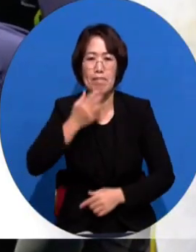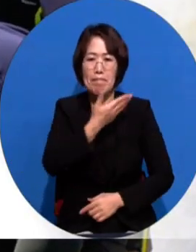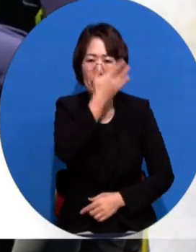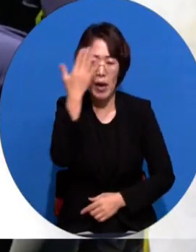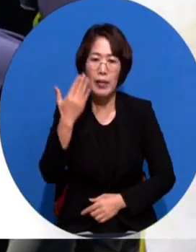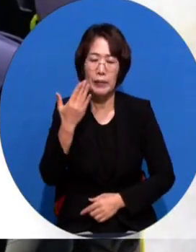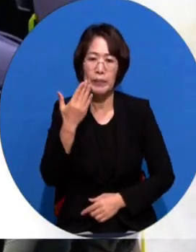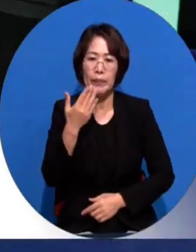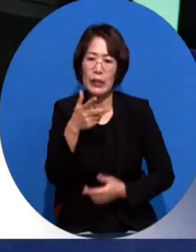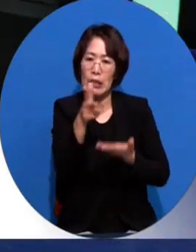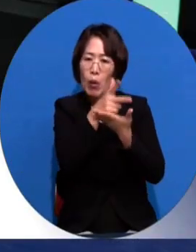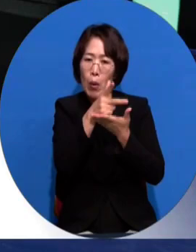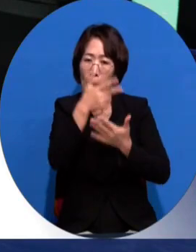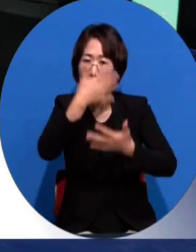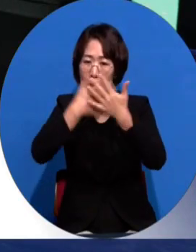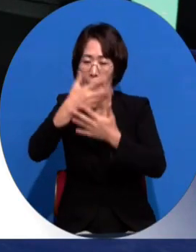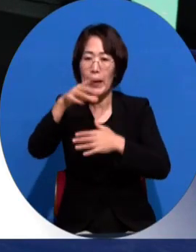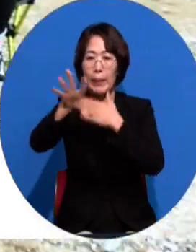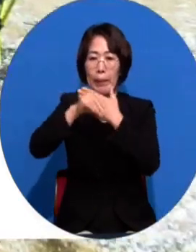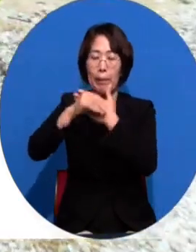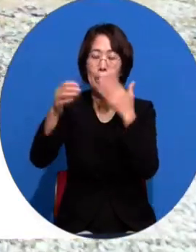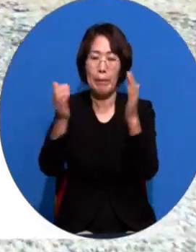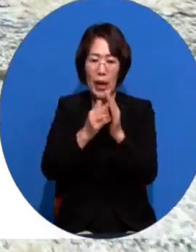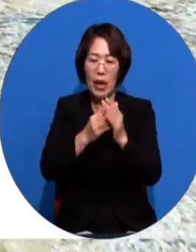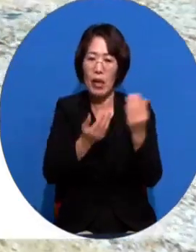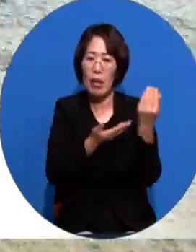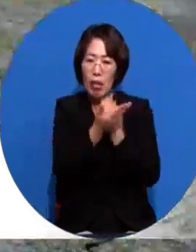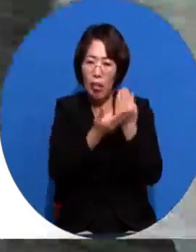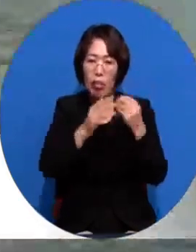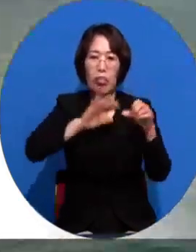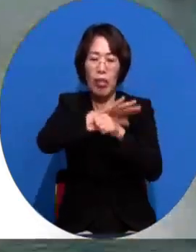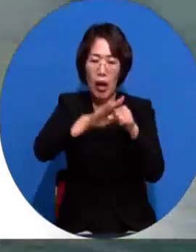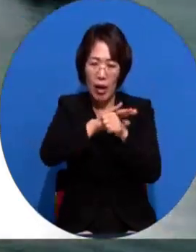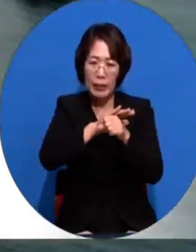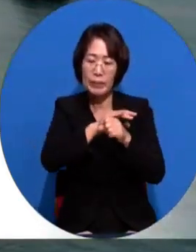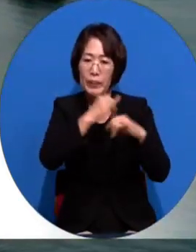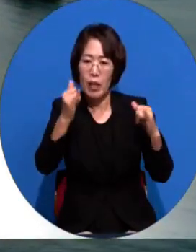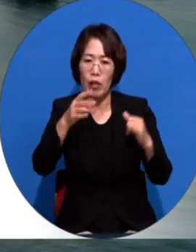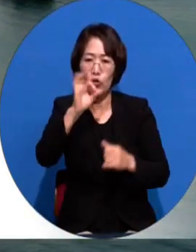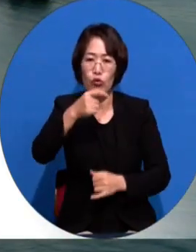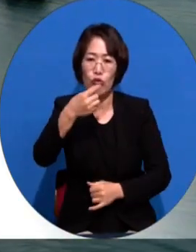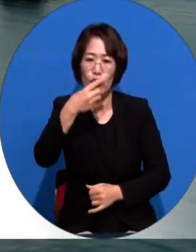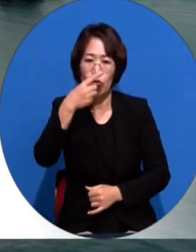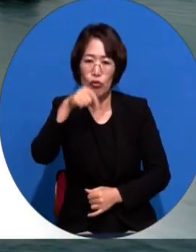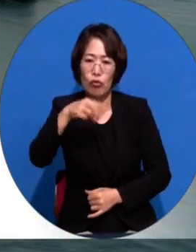아름다움을 고화질 영상으로 담았습니다. 선바디 투럽 울릉도 편은